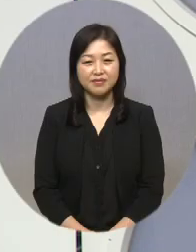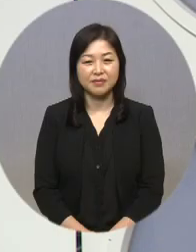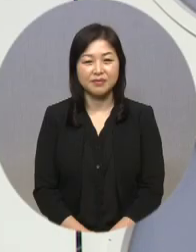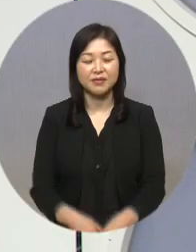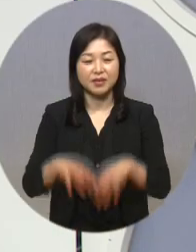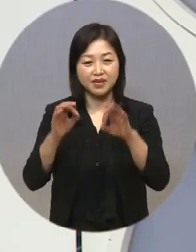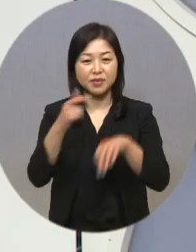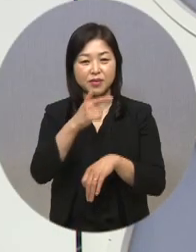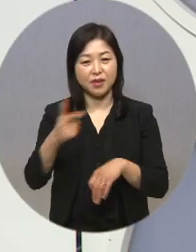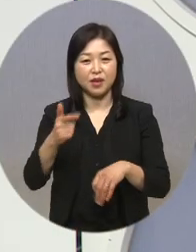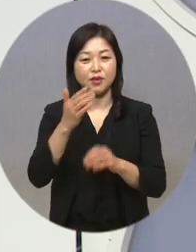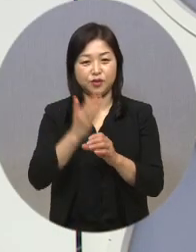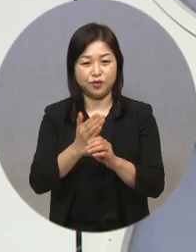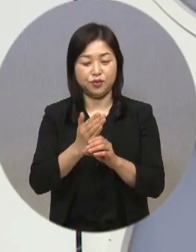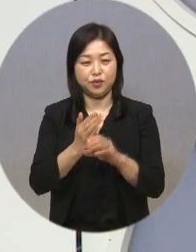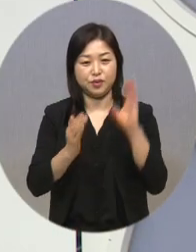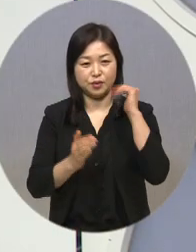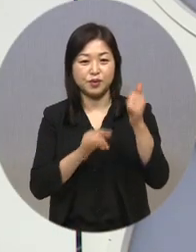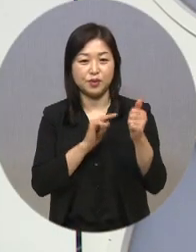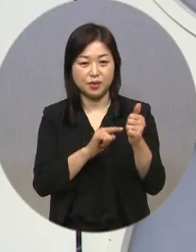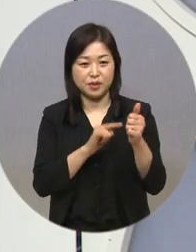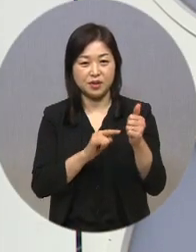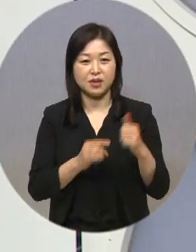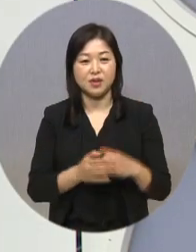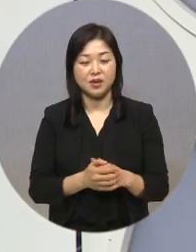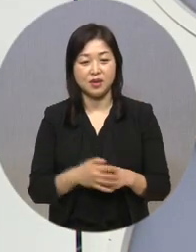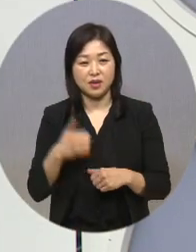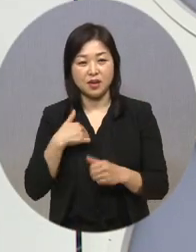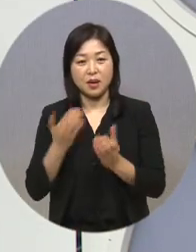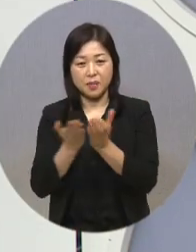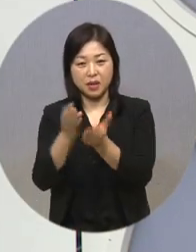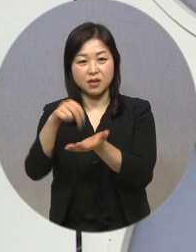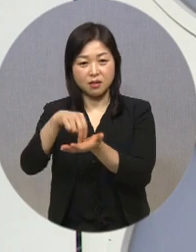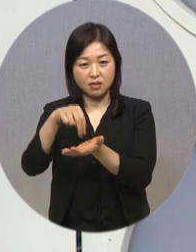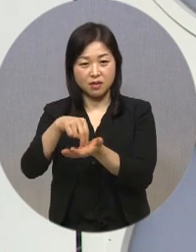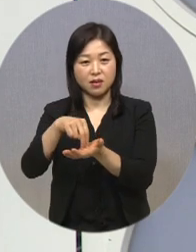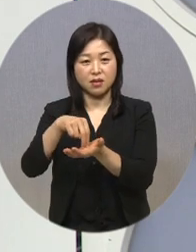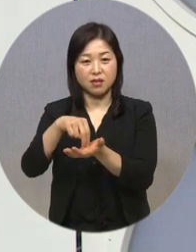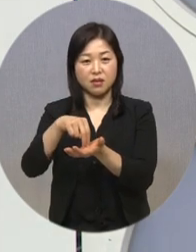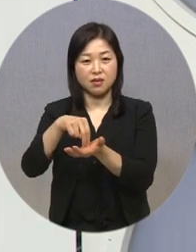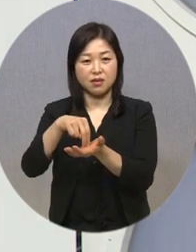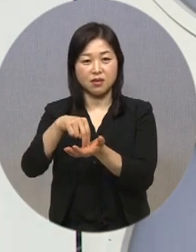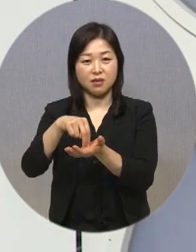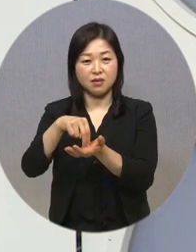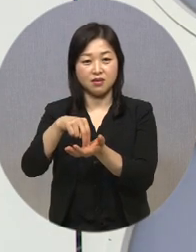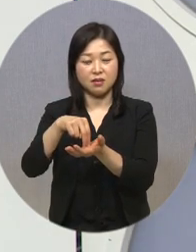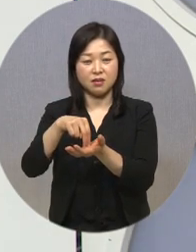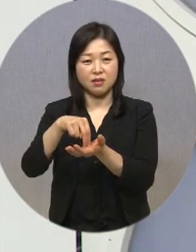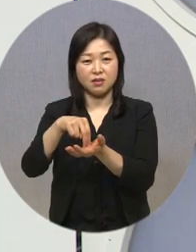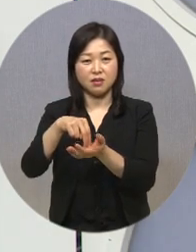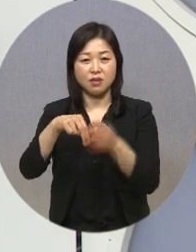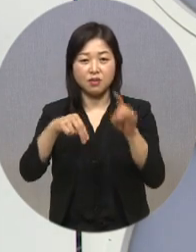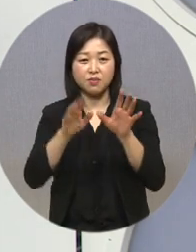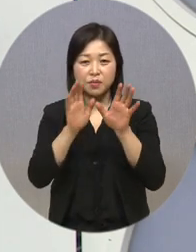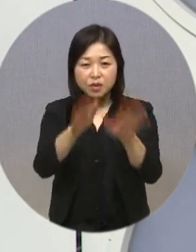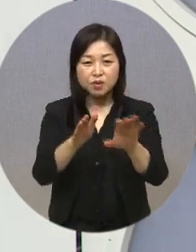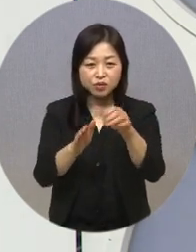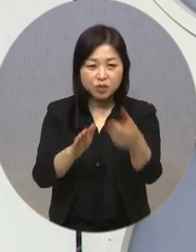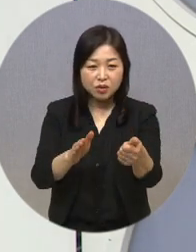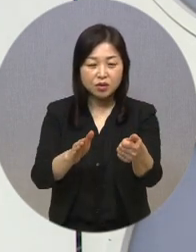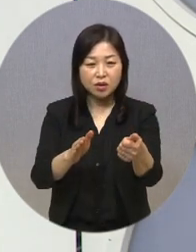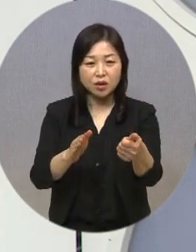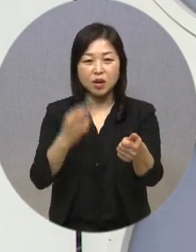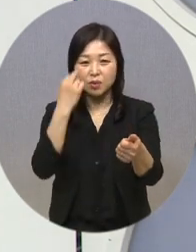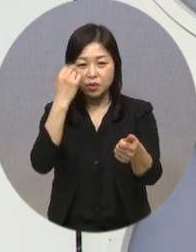특히 김대중 대통령이 그 자기가 배에서 서 있었는데 그걸 자기를 밀어서 죽이려고 그러는 거를 미국 헬리콥터가